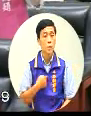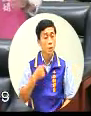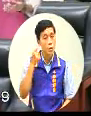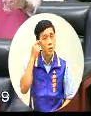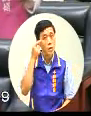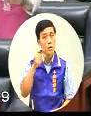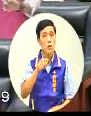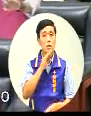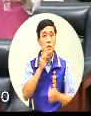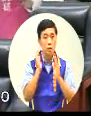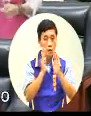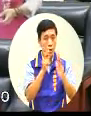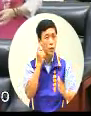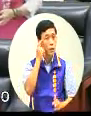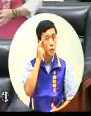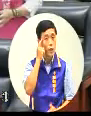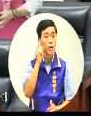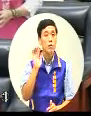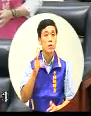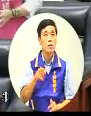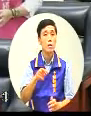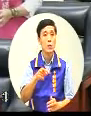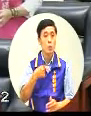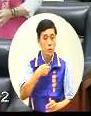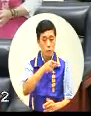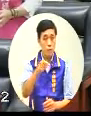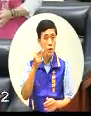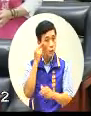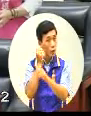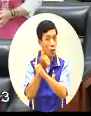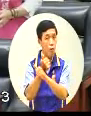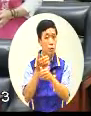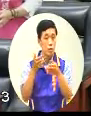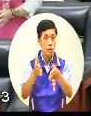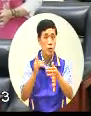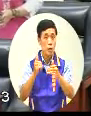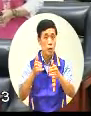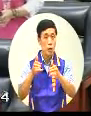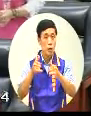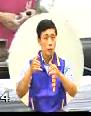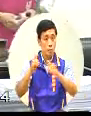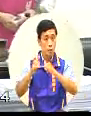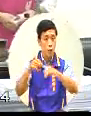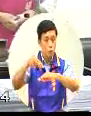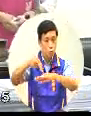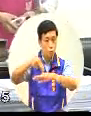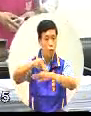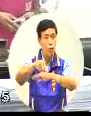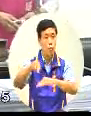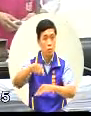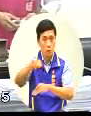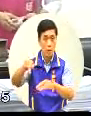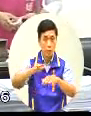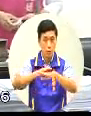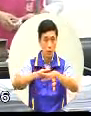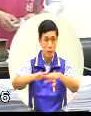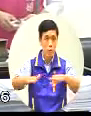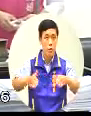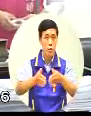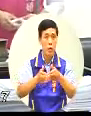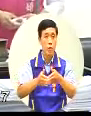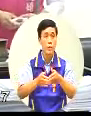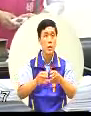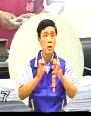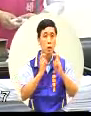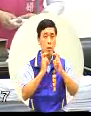是一个理想值，但是我希望我们还是一定要去考虑到用路人的安全，好不好？ 我是希望说哦，因为捷运刚冷